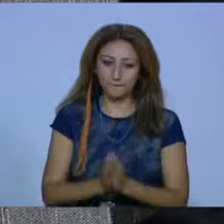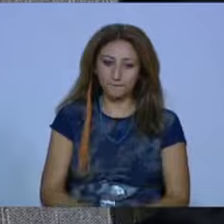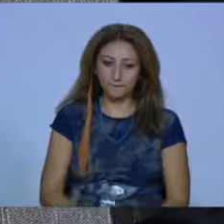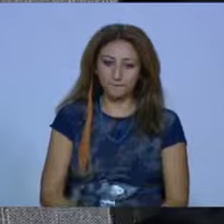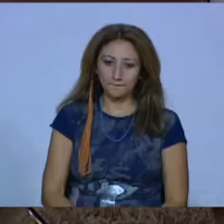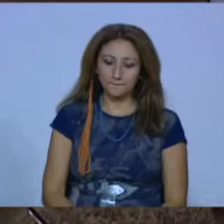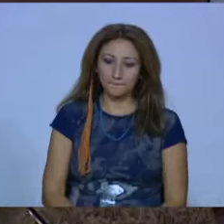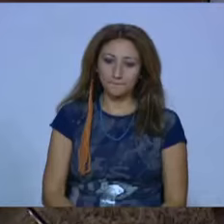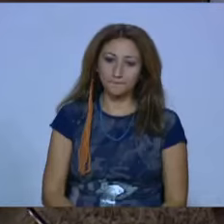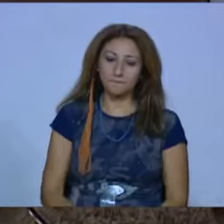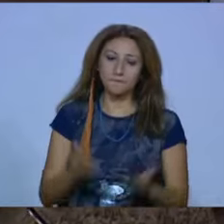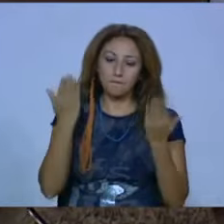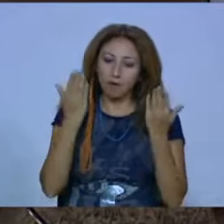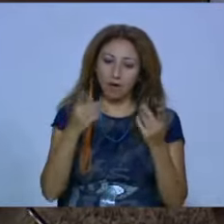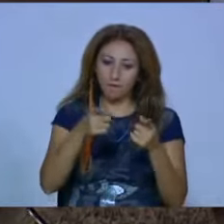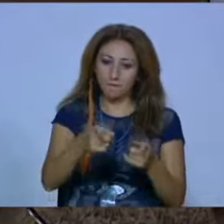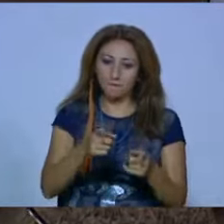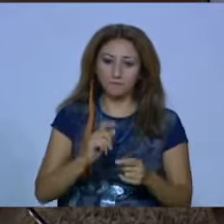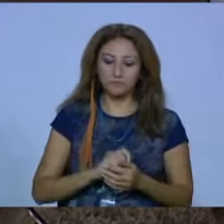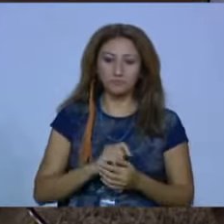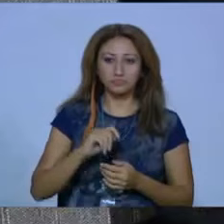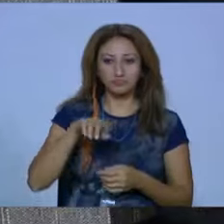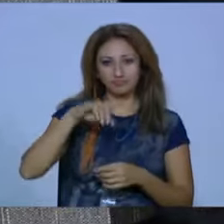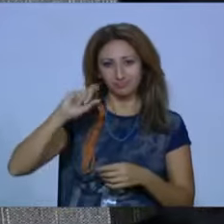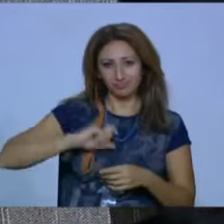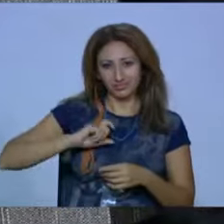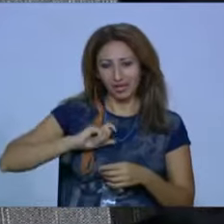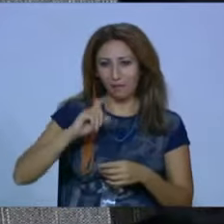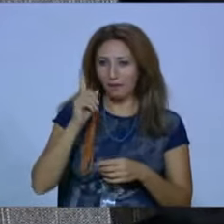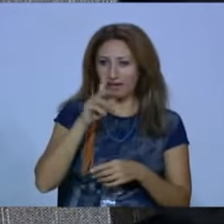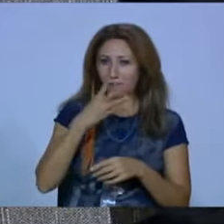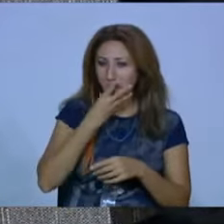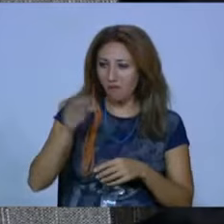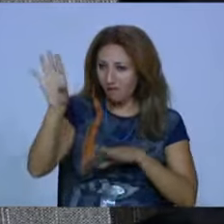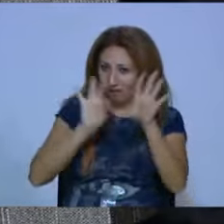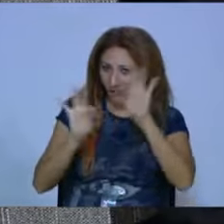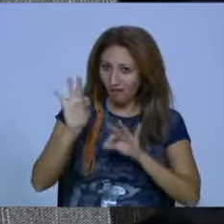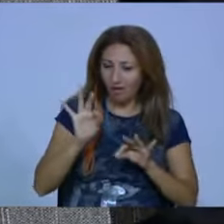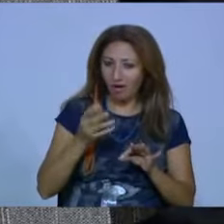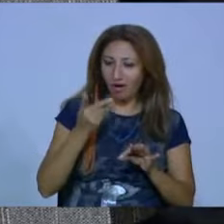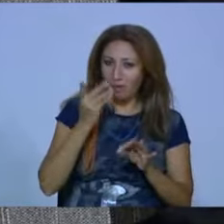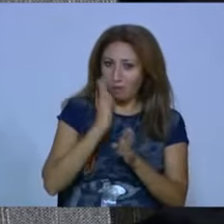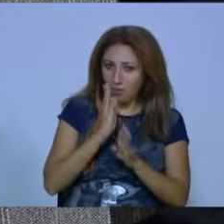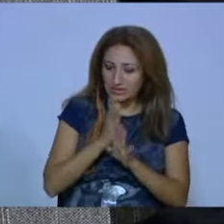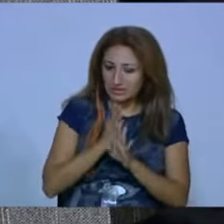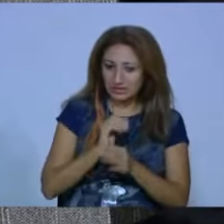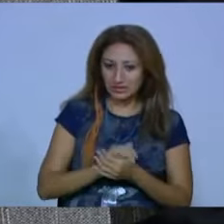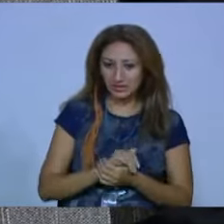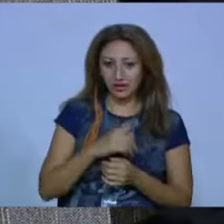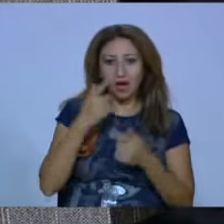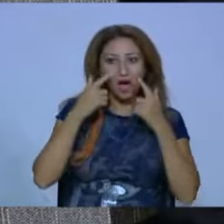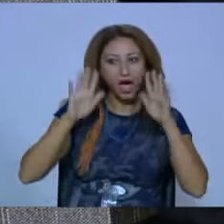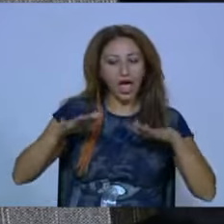والبركه فيكم، ربنا يخليك يا دكتور، وفي كل تلامذته الفنانين اللي هو طلعهم، ربنا امين يا رب. وهو عايش معنا